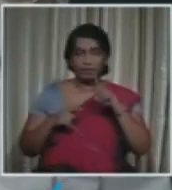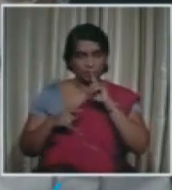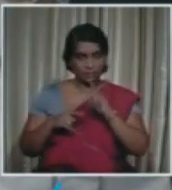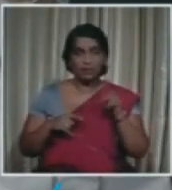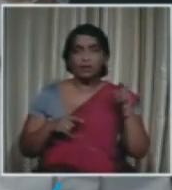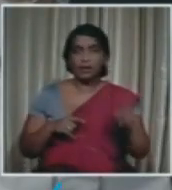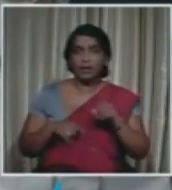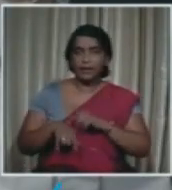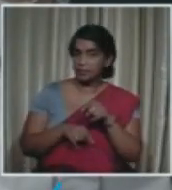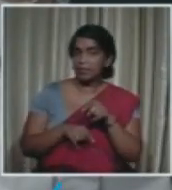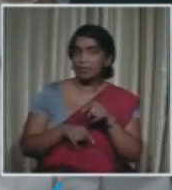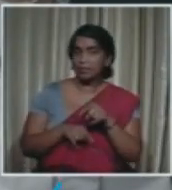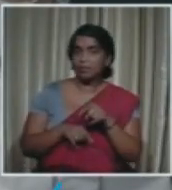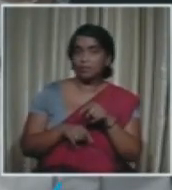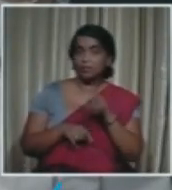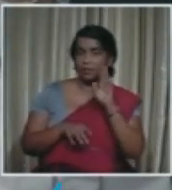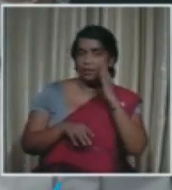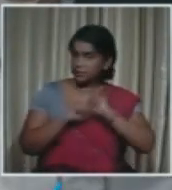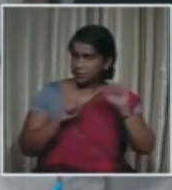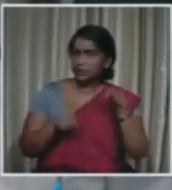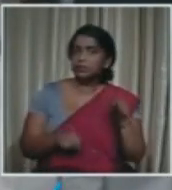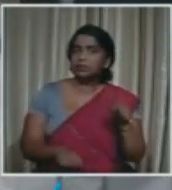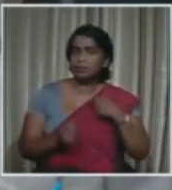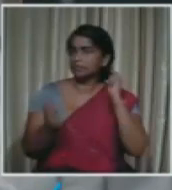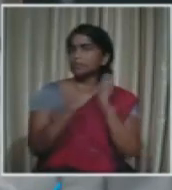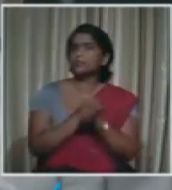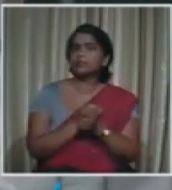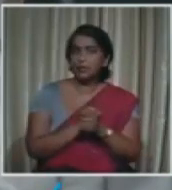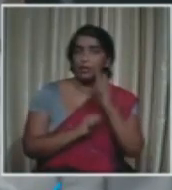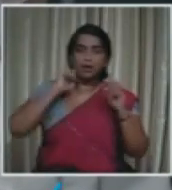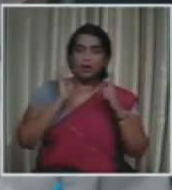තිබුණා. 11:00 වෙනකොට සාමාන්‍ය උද්ඝෝෂණය වෙනස්